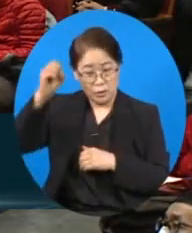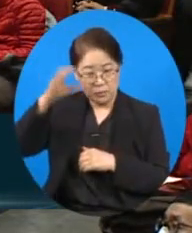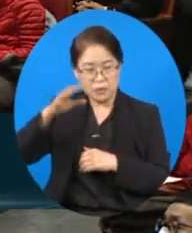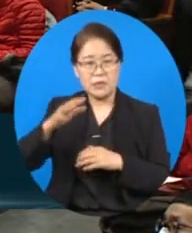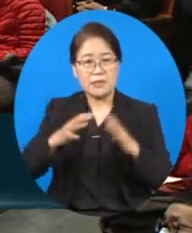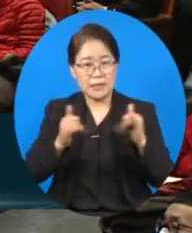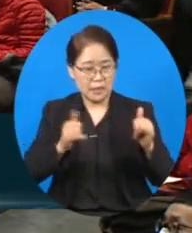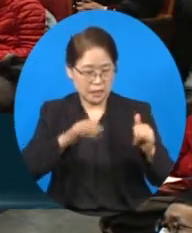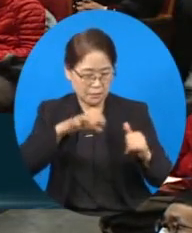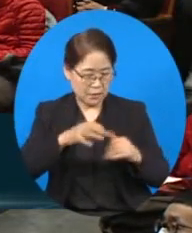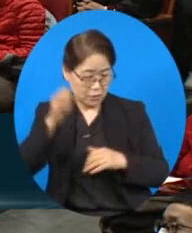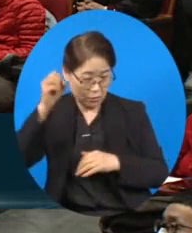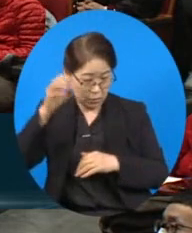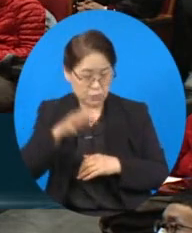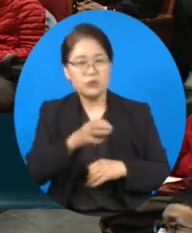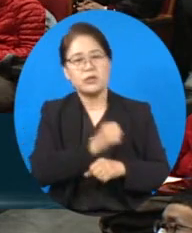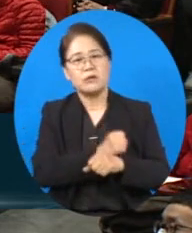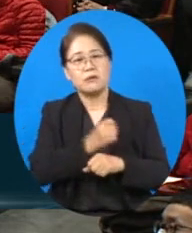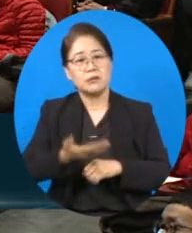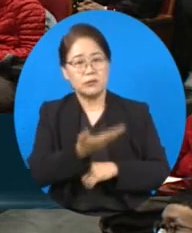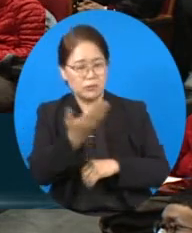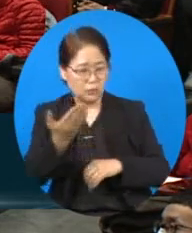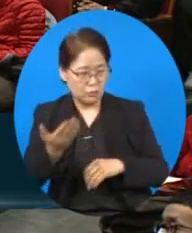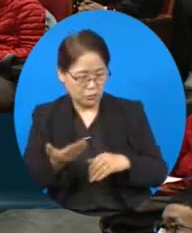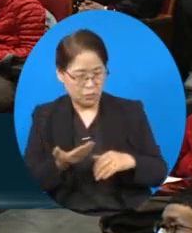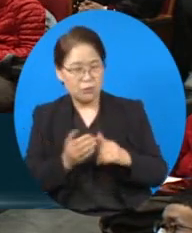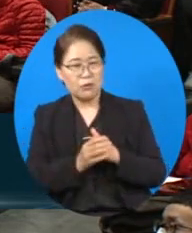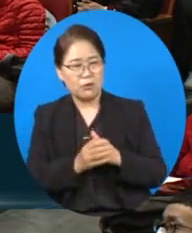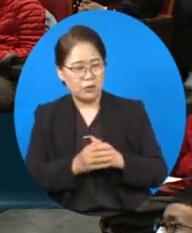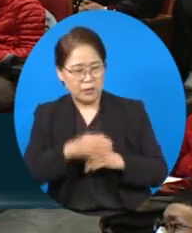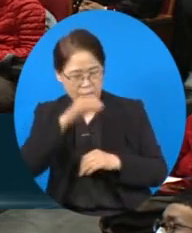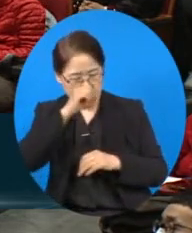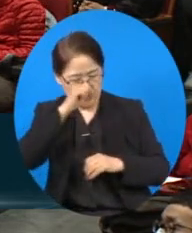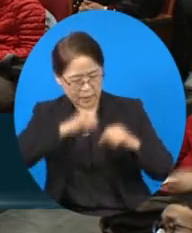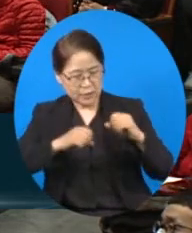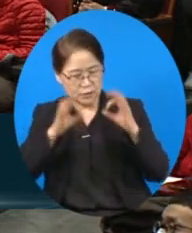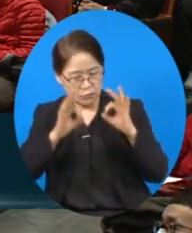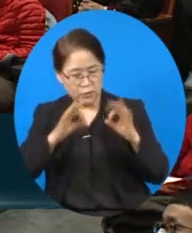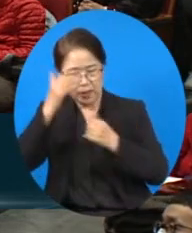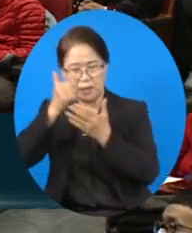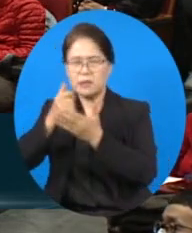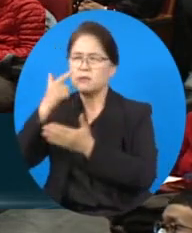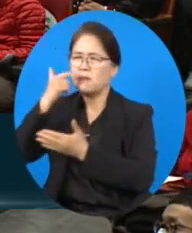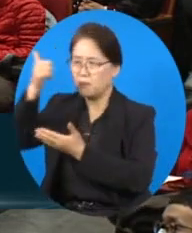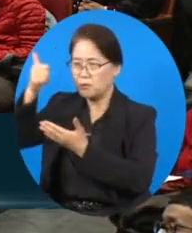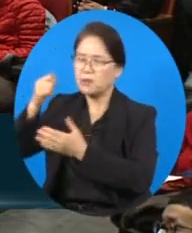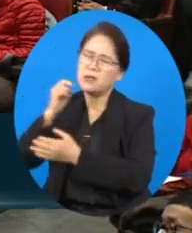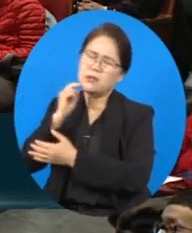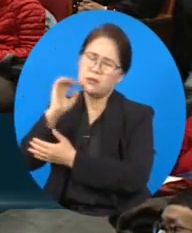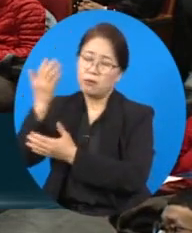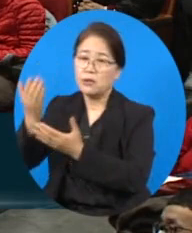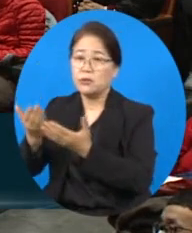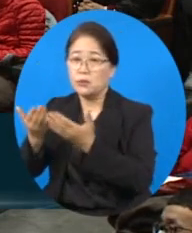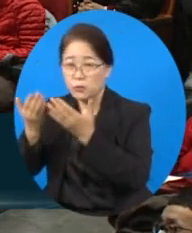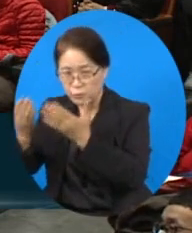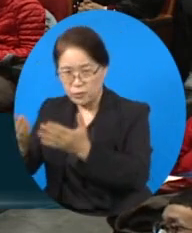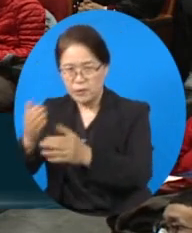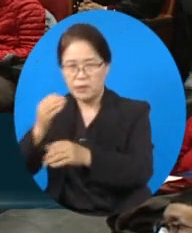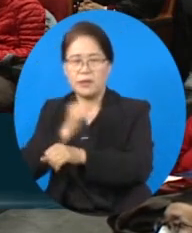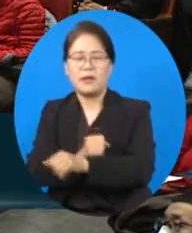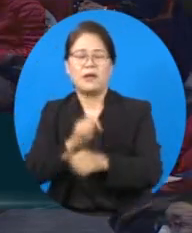사람 앞에 비치게 하여 그들로 너희 착한 행실을 보고 하늘에 계신 너희 아버지께 영광을 돌리게 하라